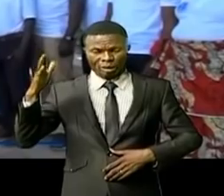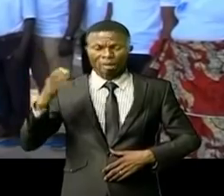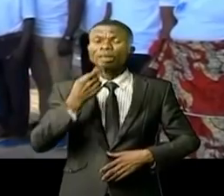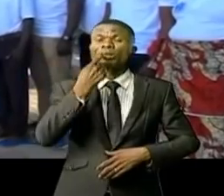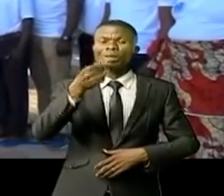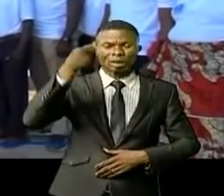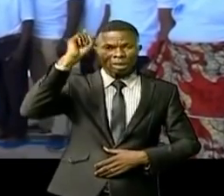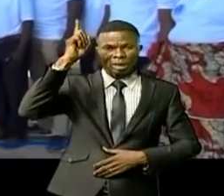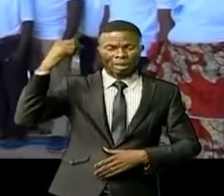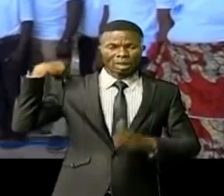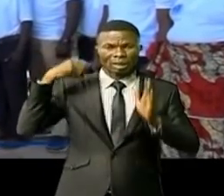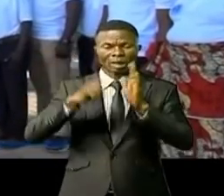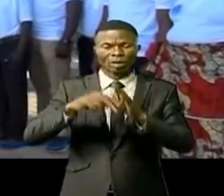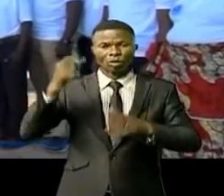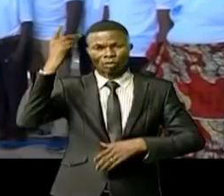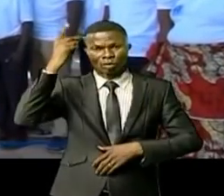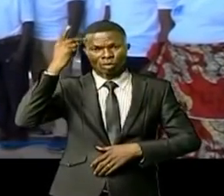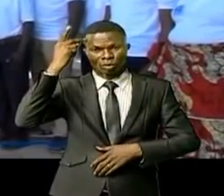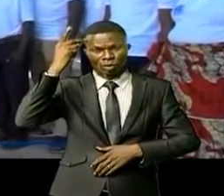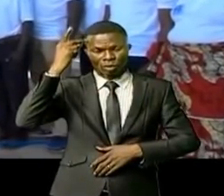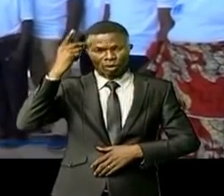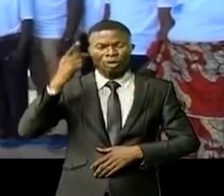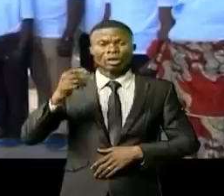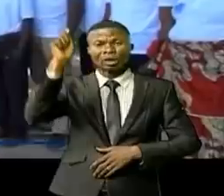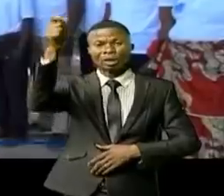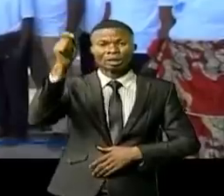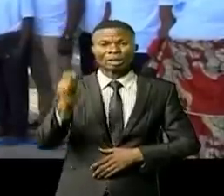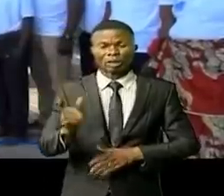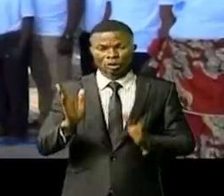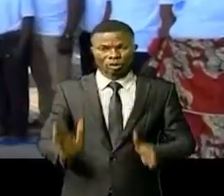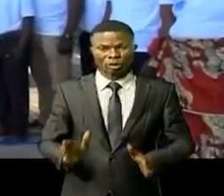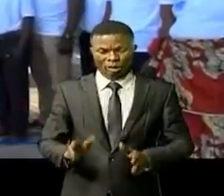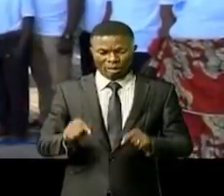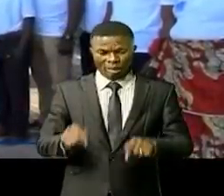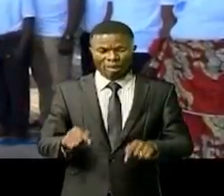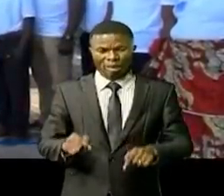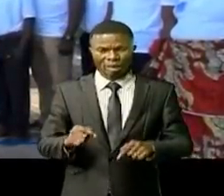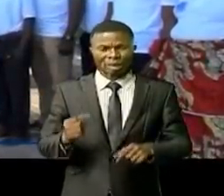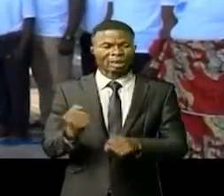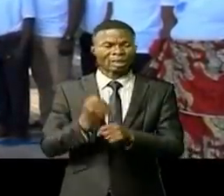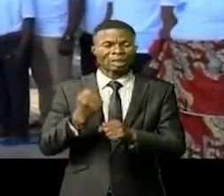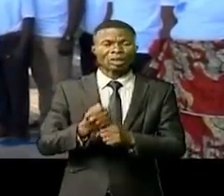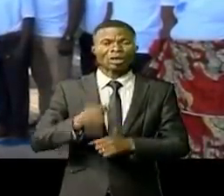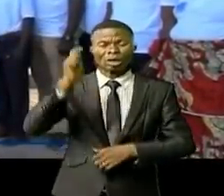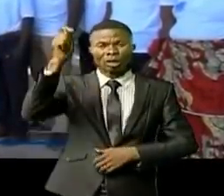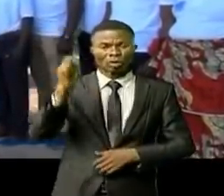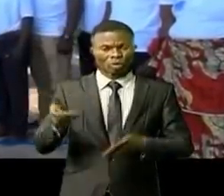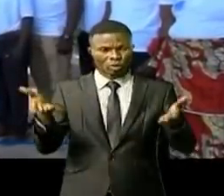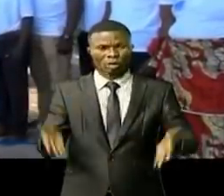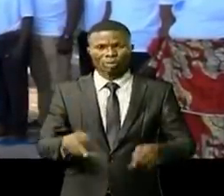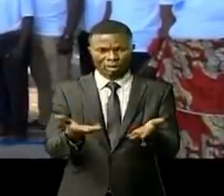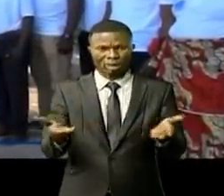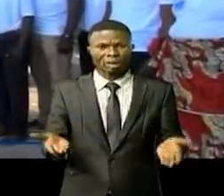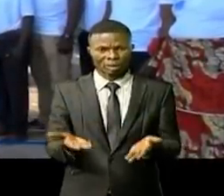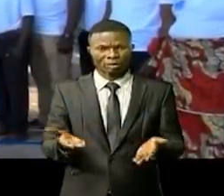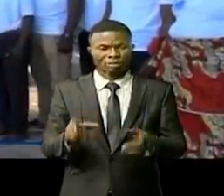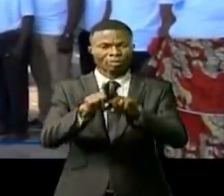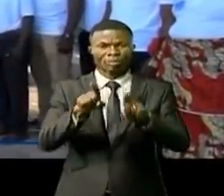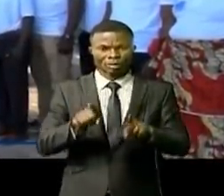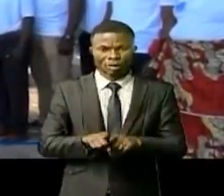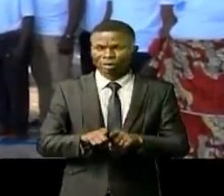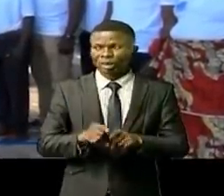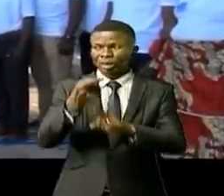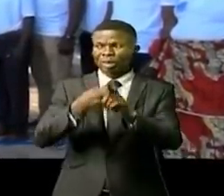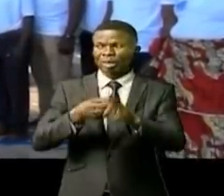dans les gouvernements centraux, c'était un gouvernement des Wario, mais ici chez nous, on a un exécutif Wario parce qu'il est sur terrain. Et il y a quelques